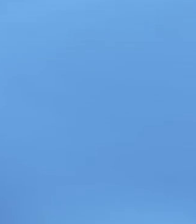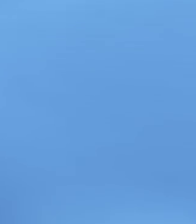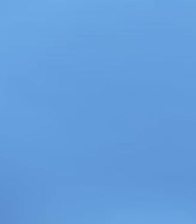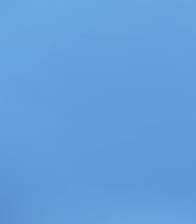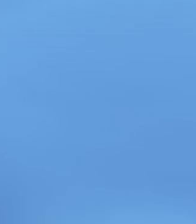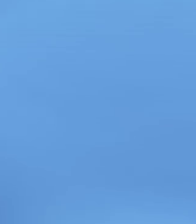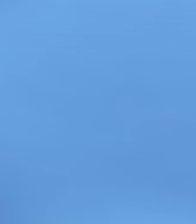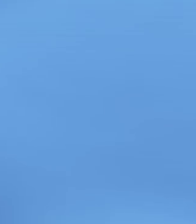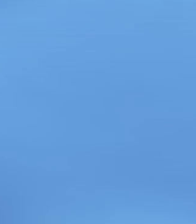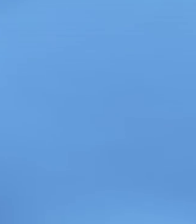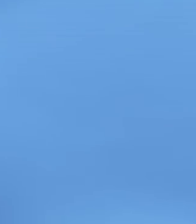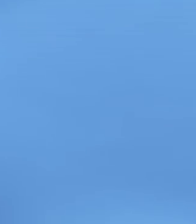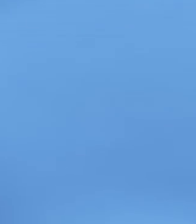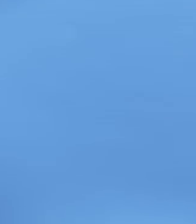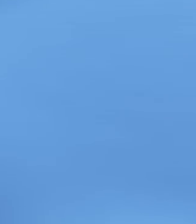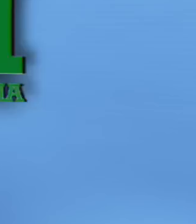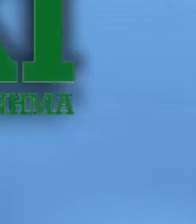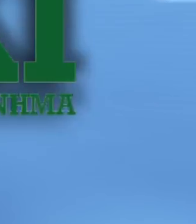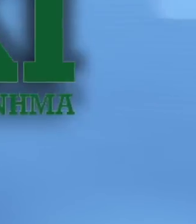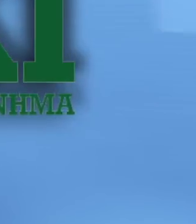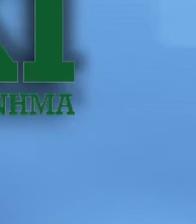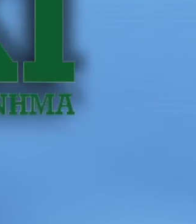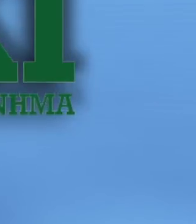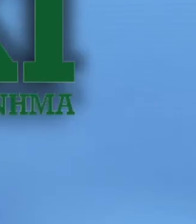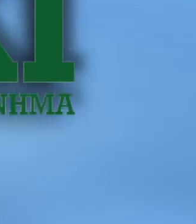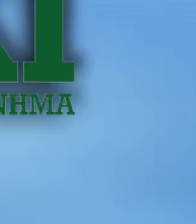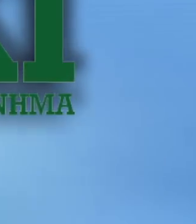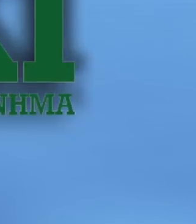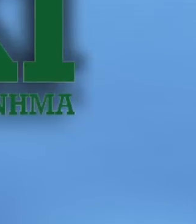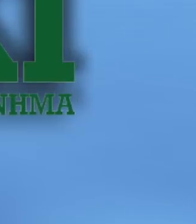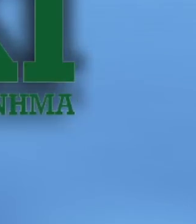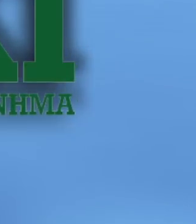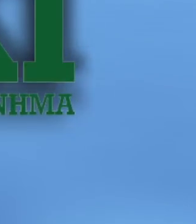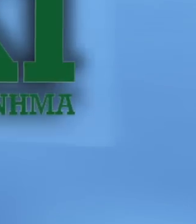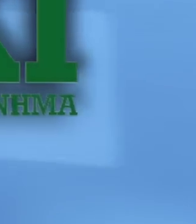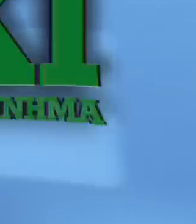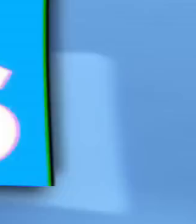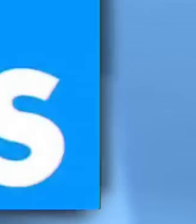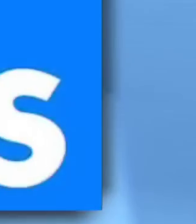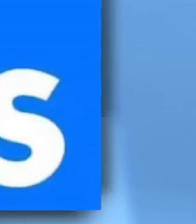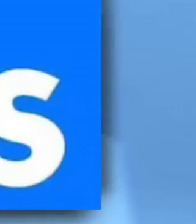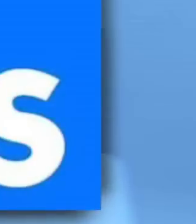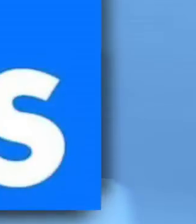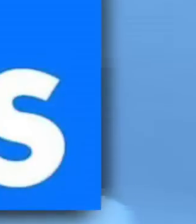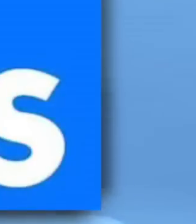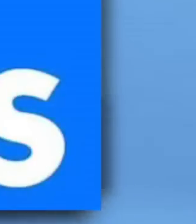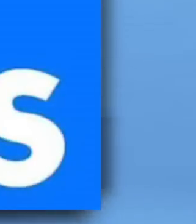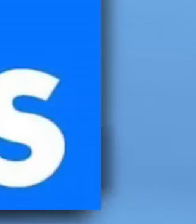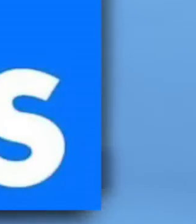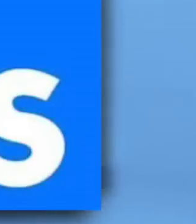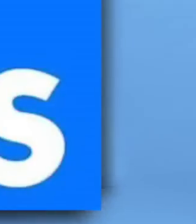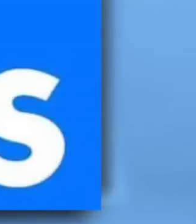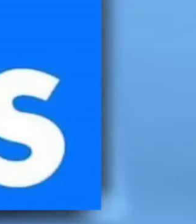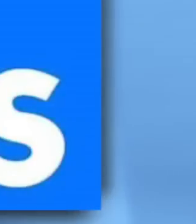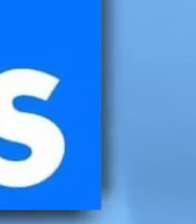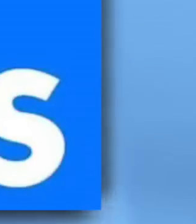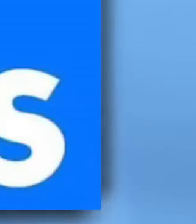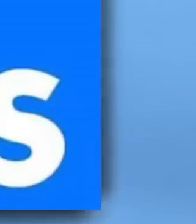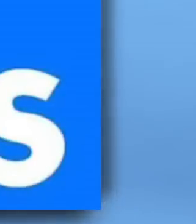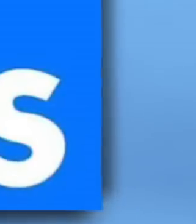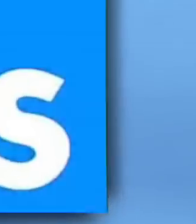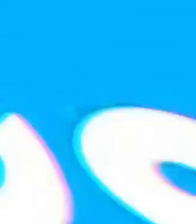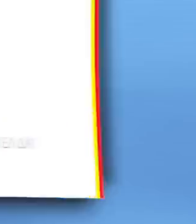Άμεση Δημοκρατία. Δημοκρατικό Κοινωνικό Κίνημα, Δίκη. Εμπρός. Εμείς την ενότητα την κάναμε